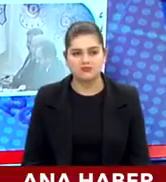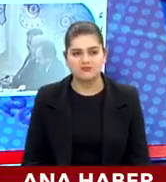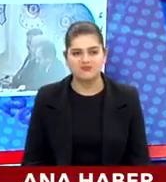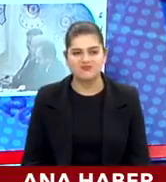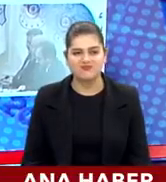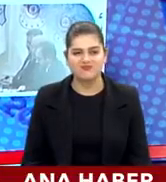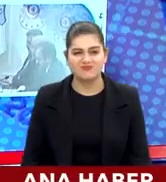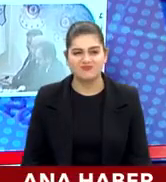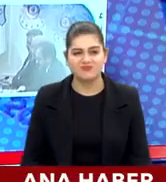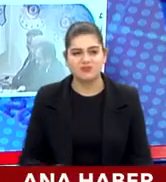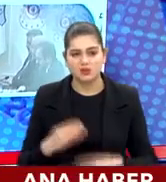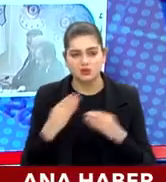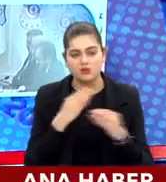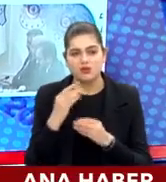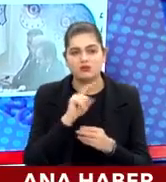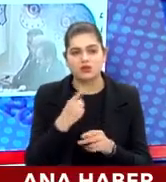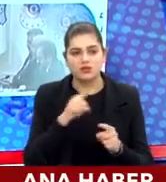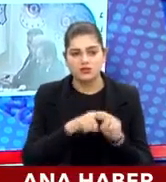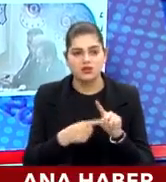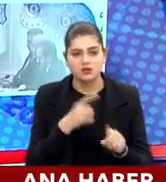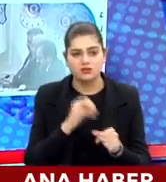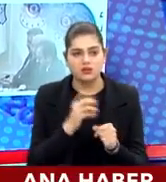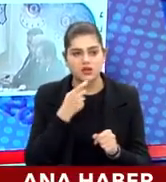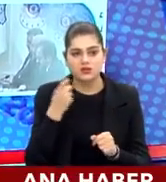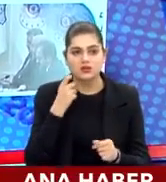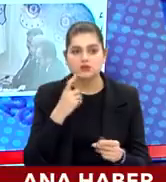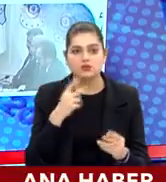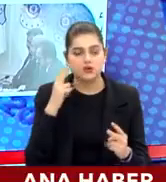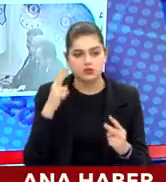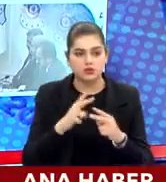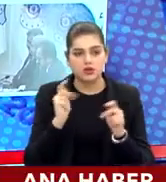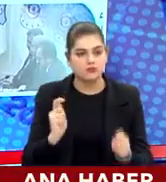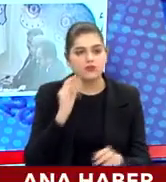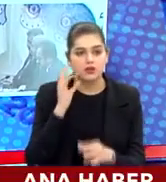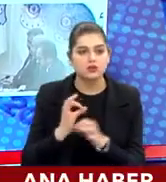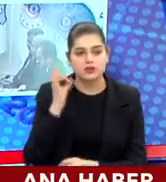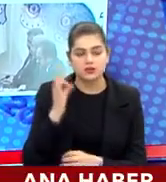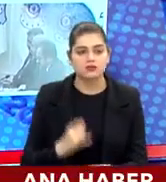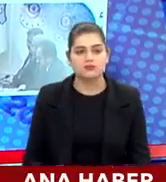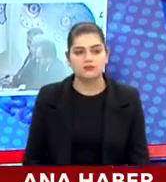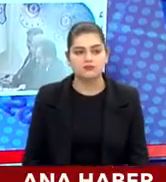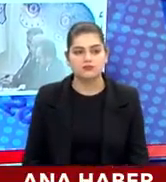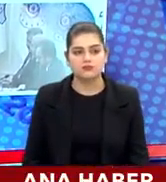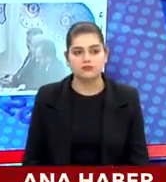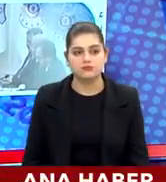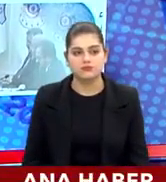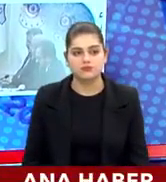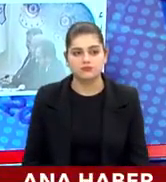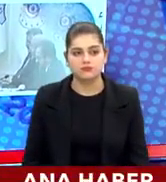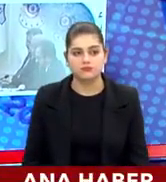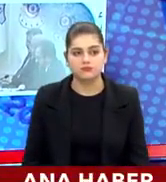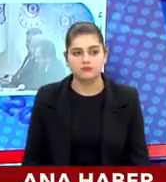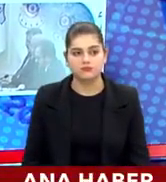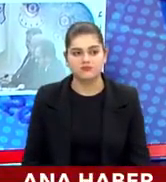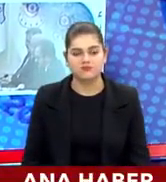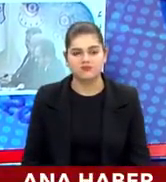brokat dostlarımla Ankara'da bazı siyasetçi eski dostlarımla görüştüğüm insanlar kişi arkadaşlarım bana söylediklerine göre ben